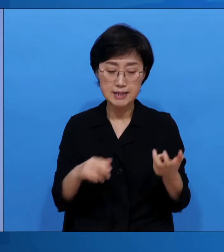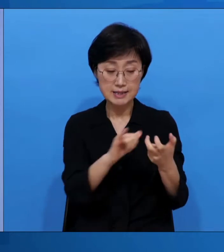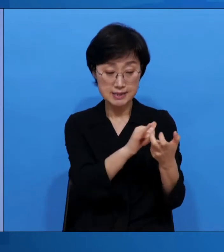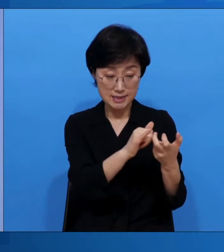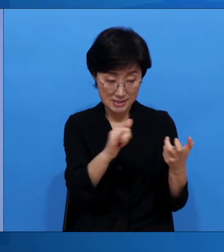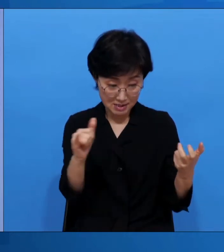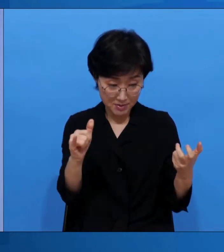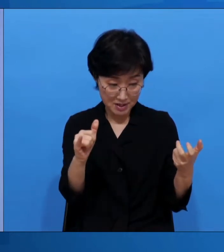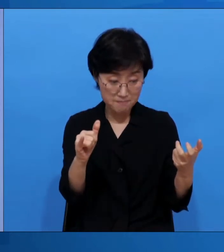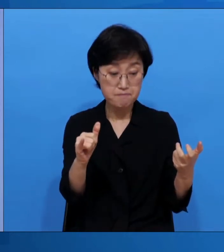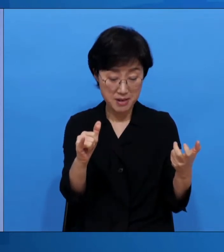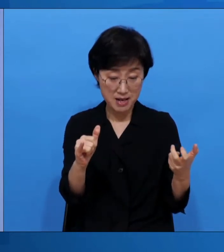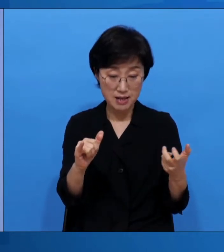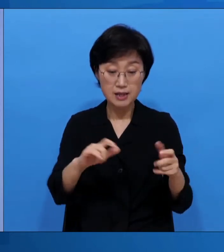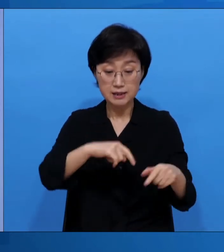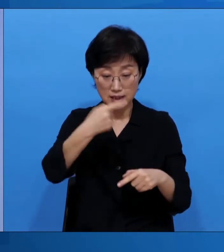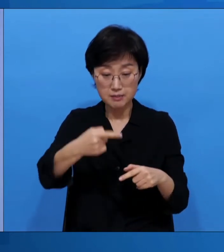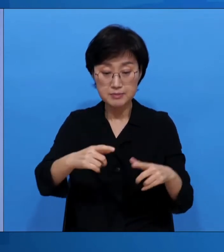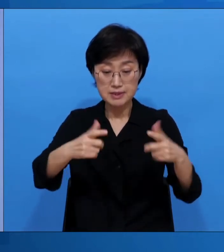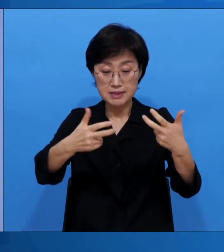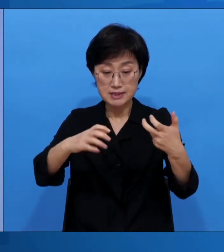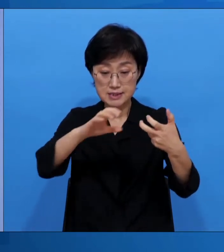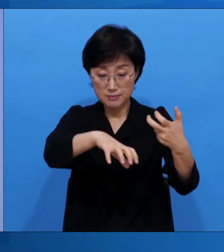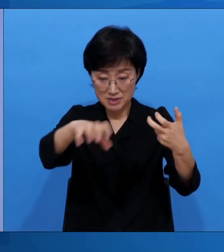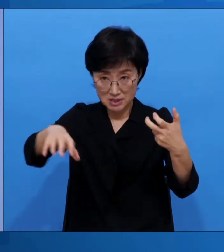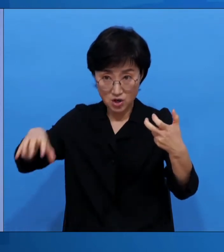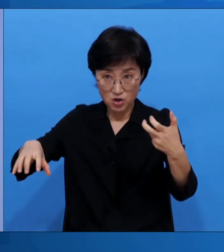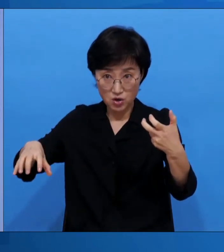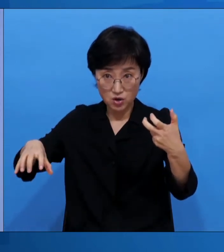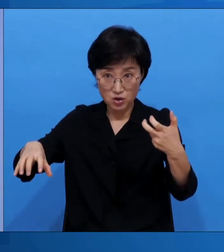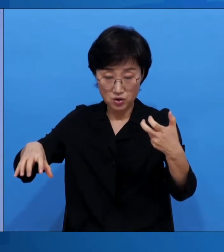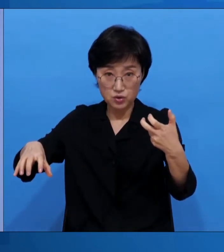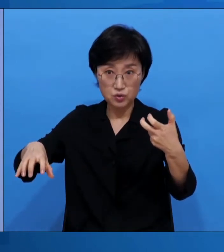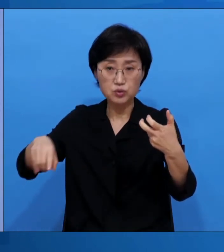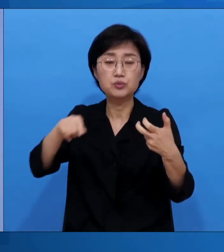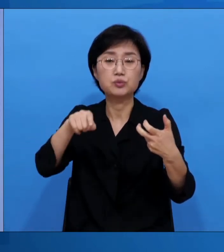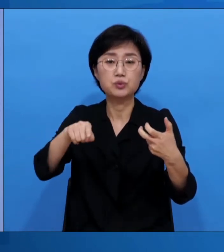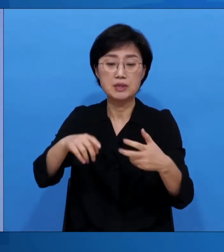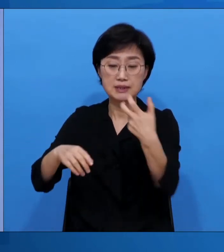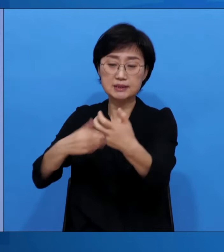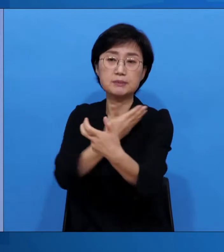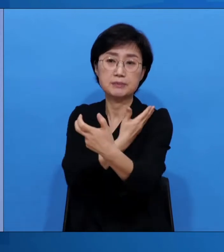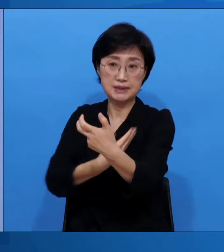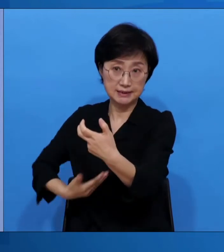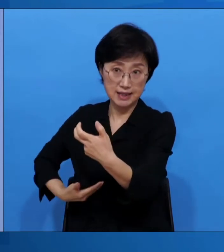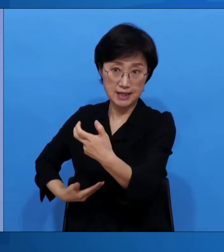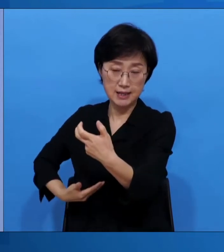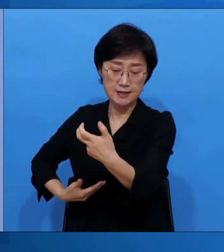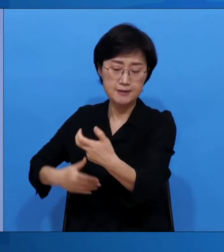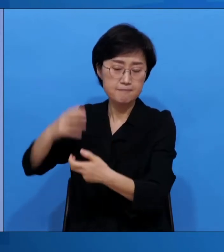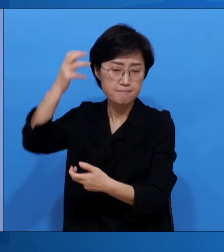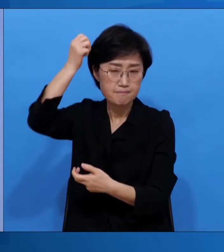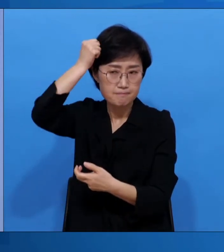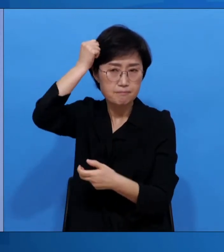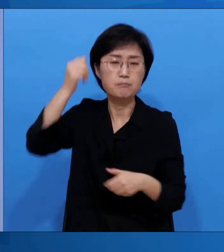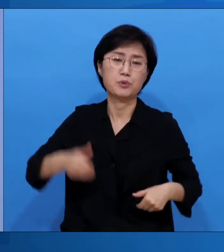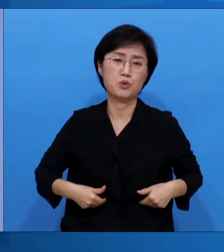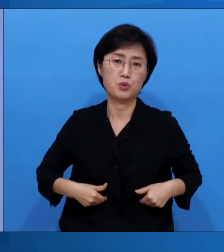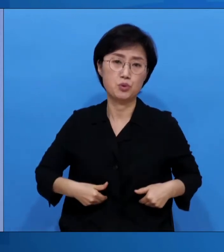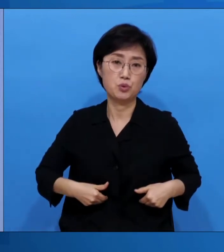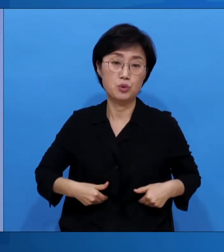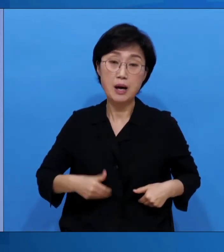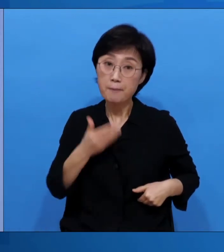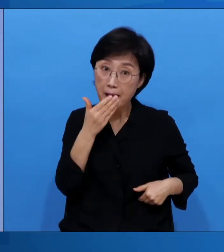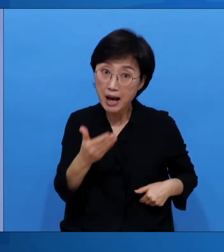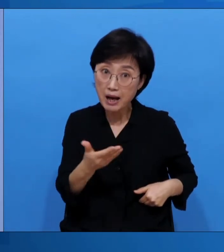the point to save the 70 regions, the 70 nations, and the 70 workers. 그게 전도입니다. That is 어떻게 이게 evangelism. 가능합니까? But how is this possible? 불가능하잖아요.